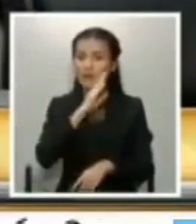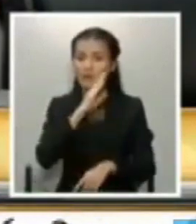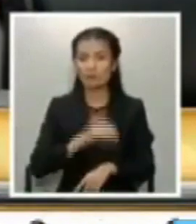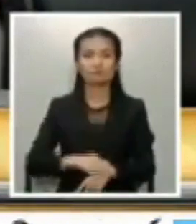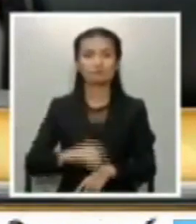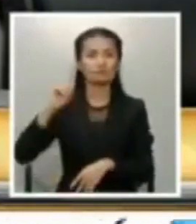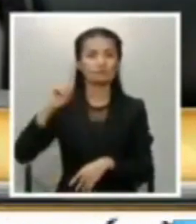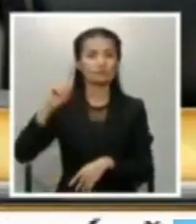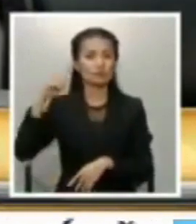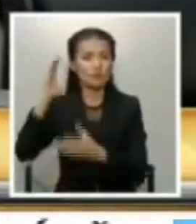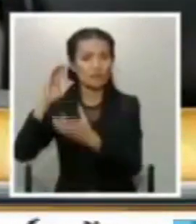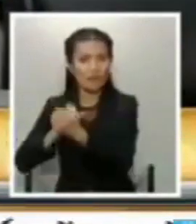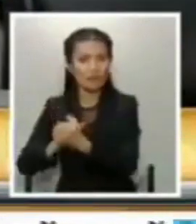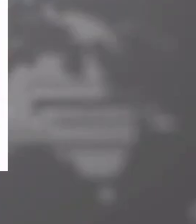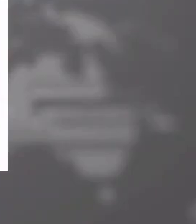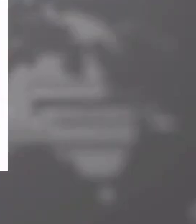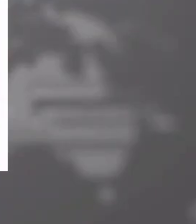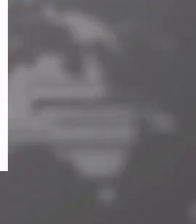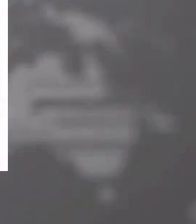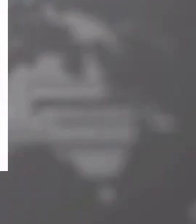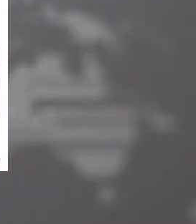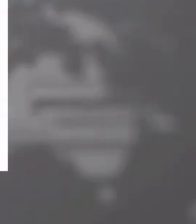ในสื่อแล้วครับเราจะสร้างมาตรฐานกันอย่างไร